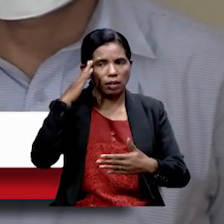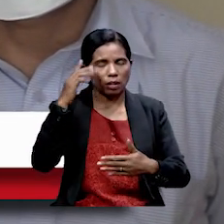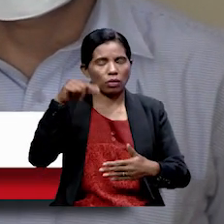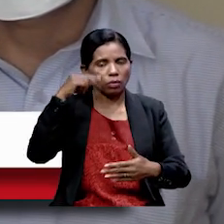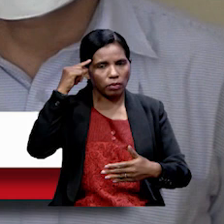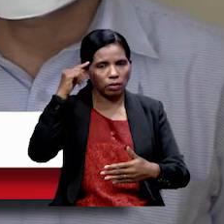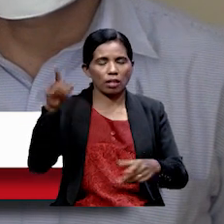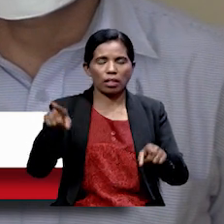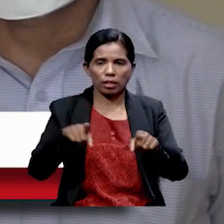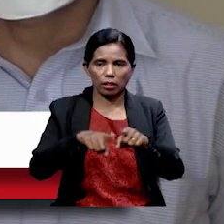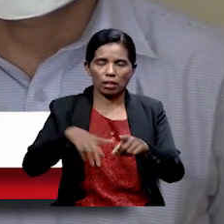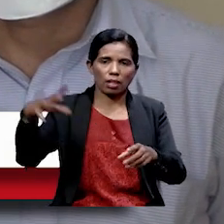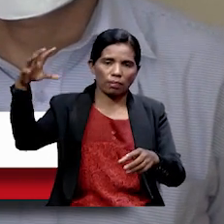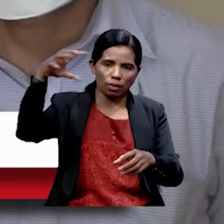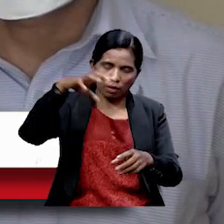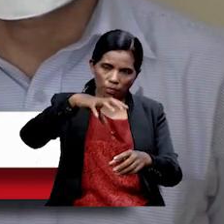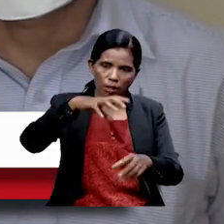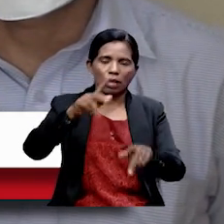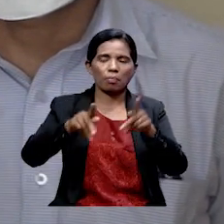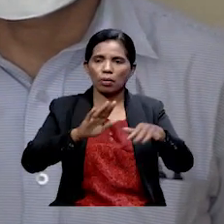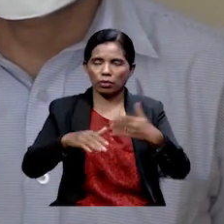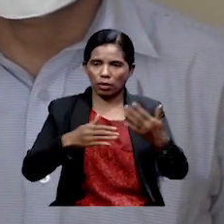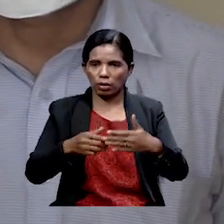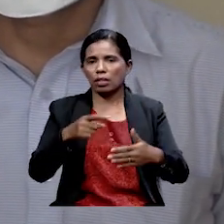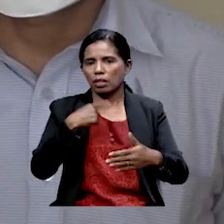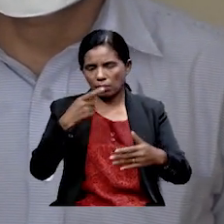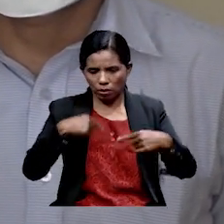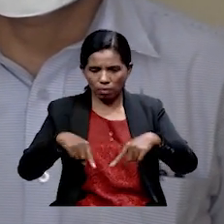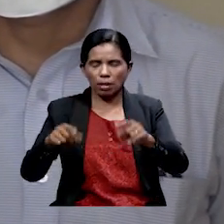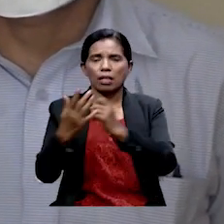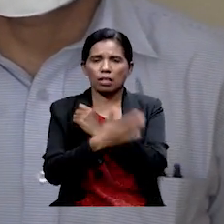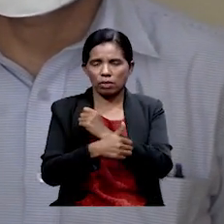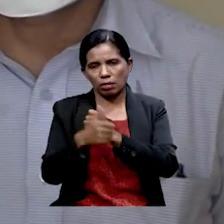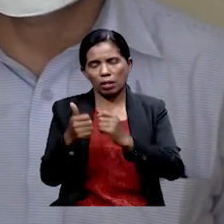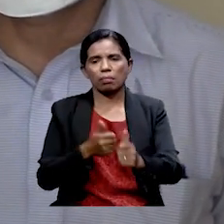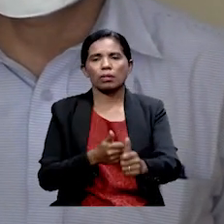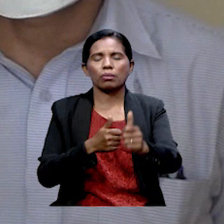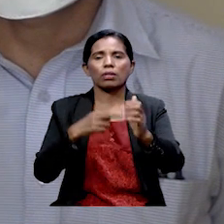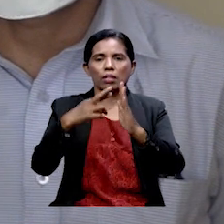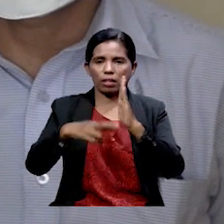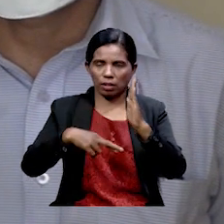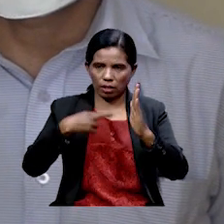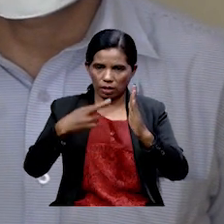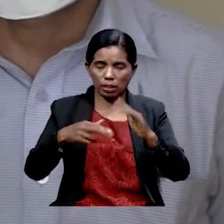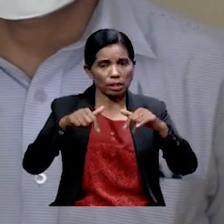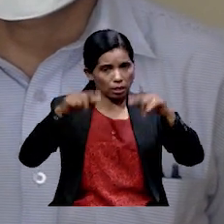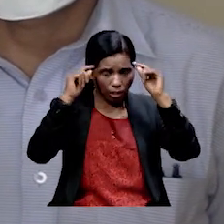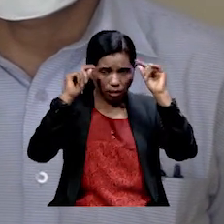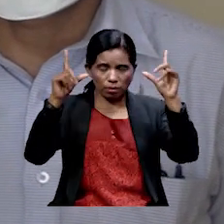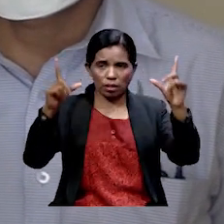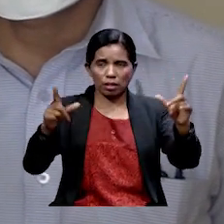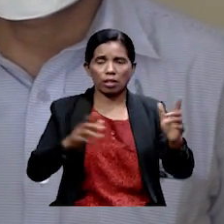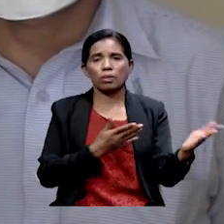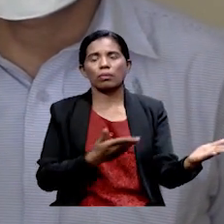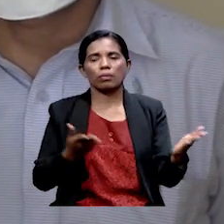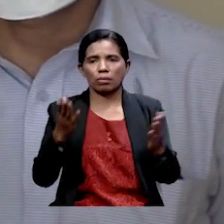hamaho amba hea sidadang hoto tu. Sema atu ba servisu rai liur, laho tine regras. Iha Timor Leste, at lori ema